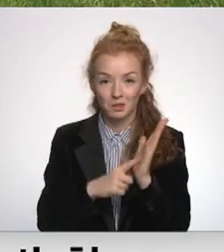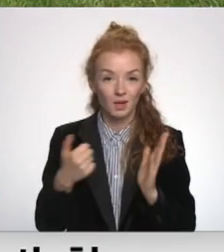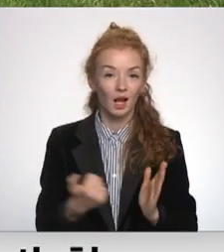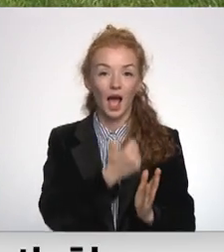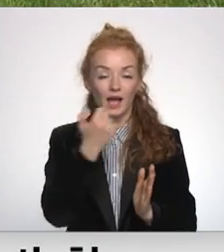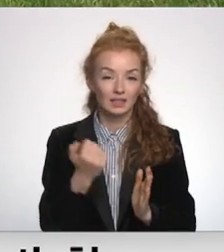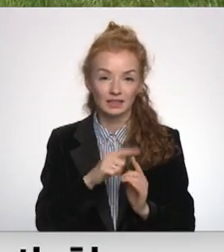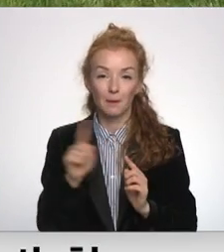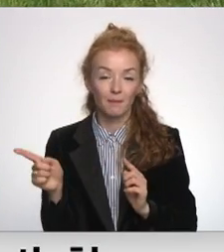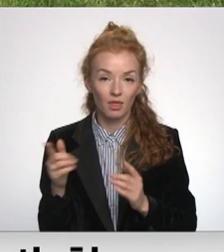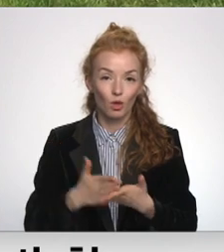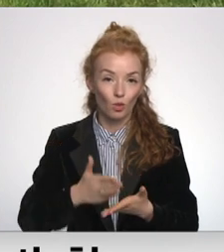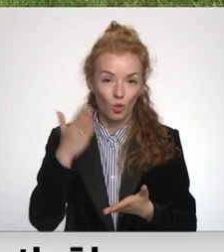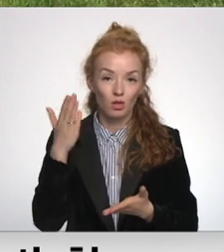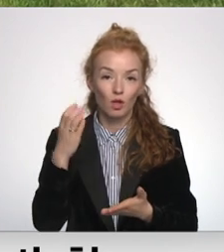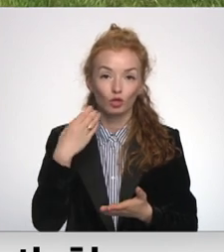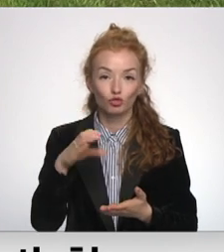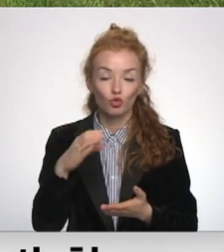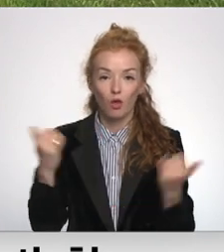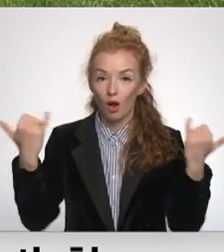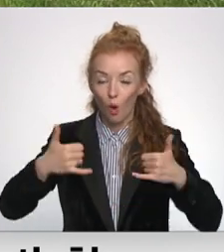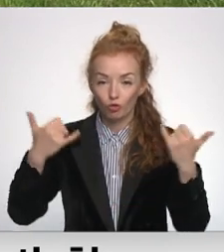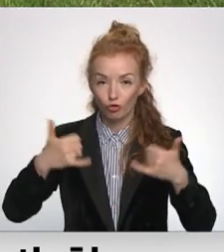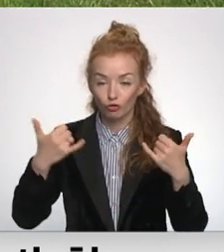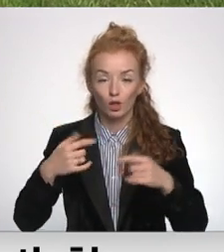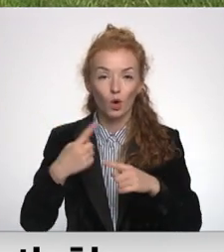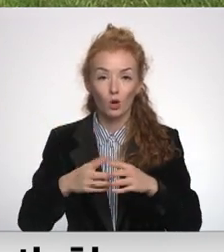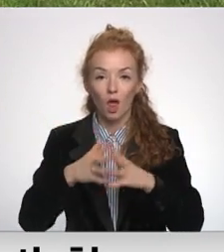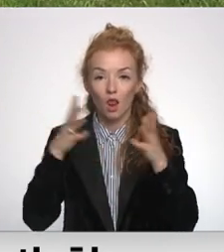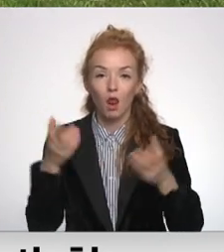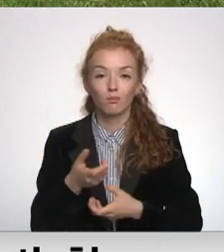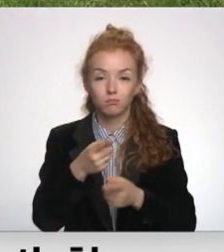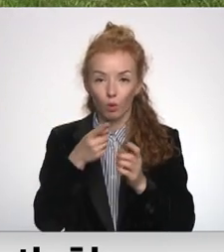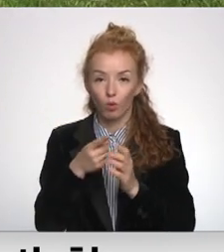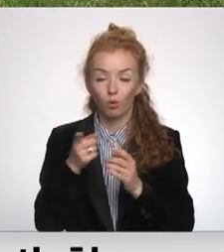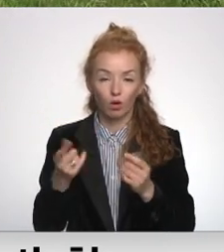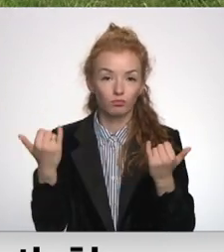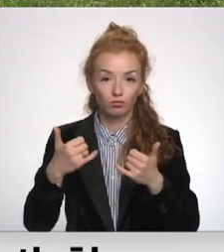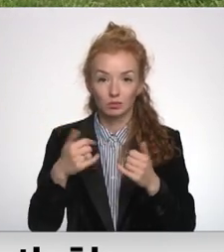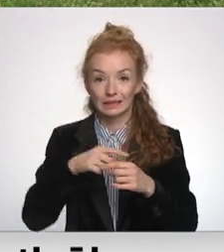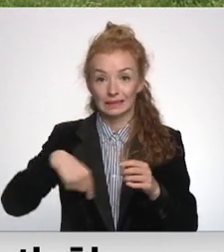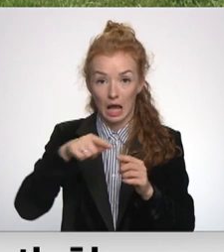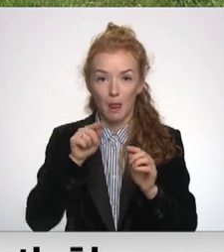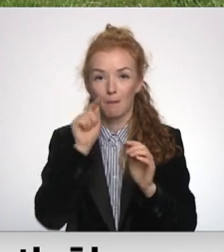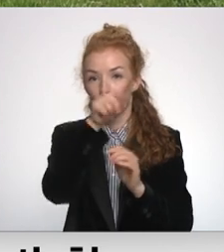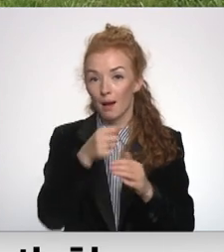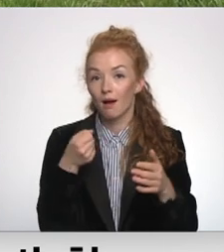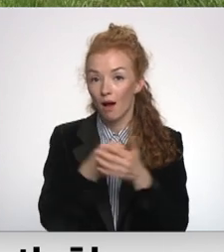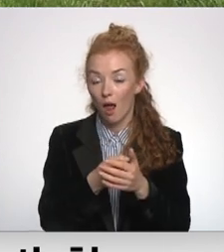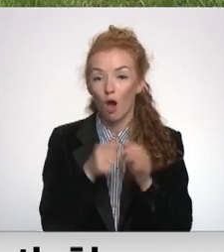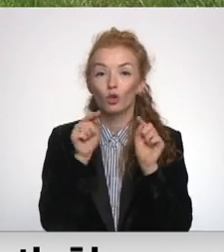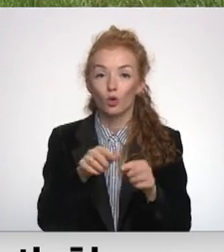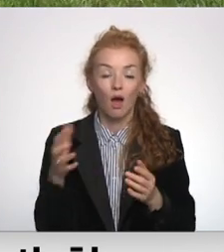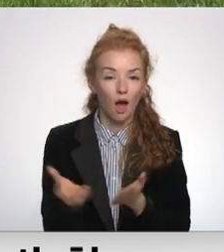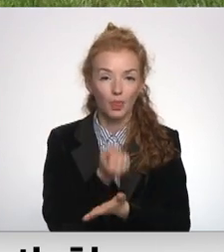Gadsimtā notikusi čuguna kausēšana un lielgabaliešana, tas ir pašā salas galā. Tur mēs atradām